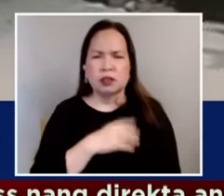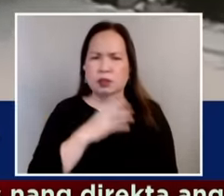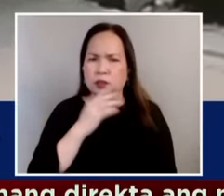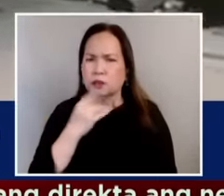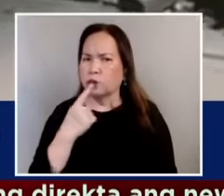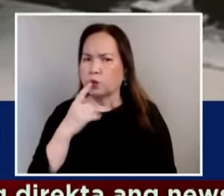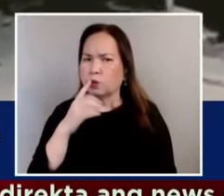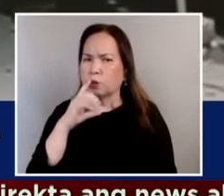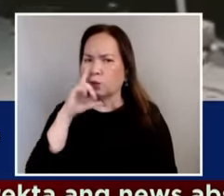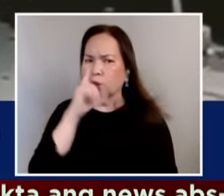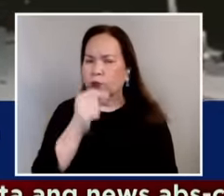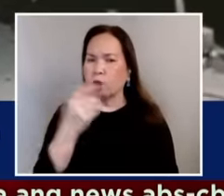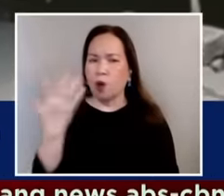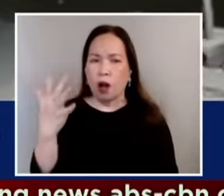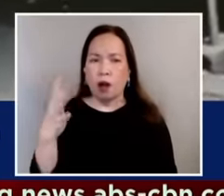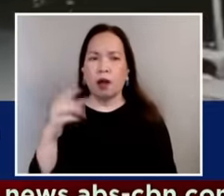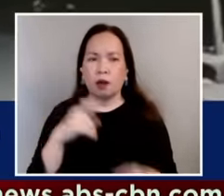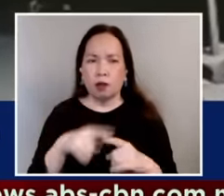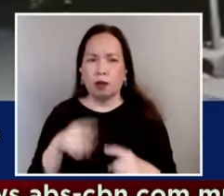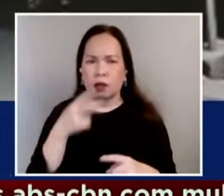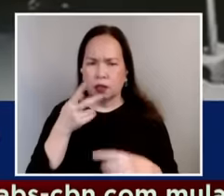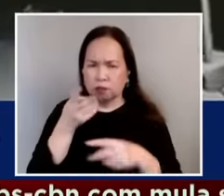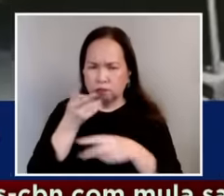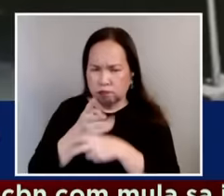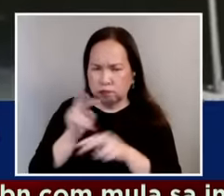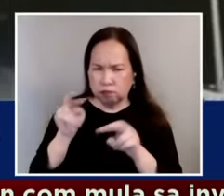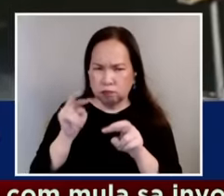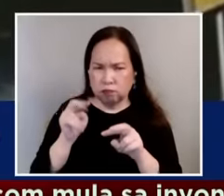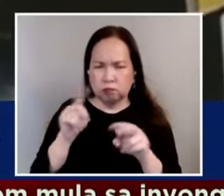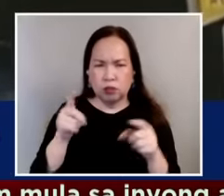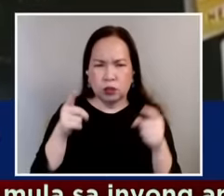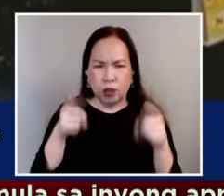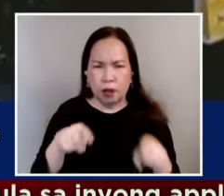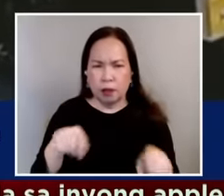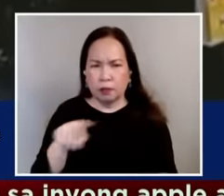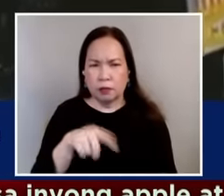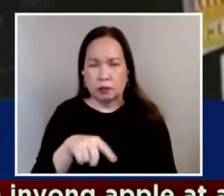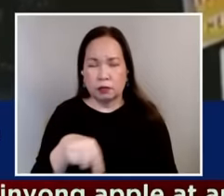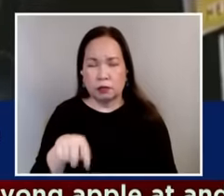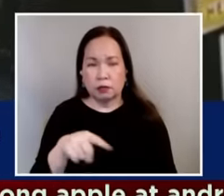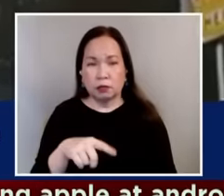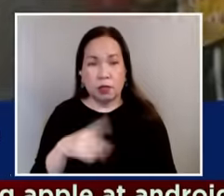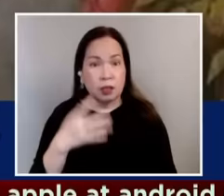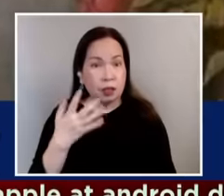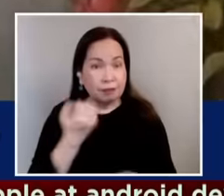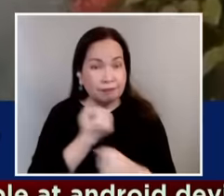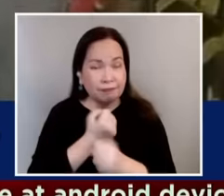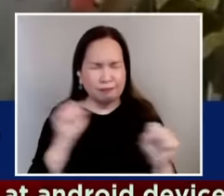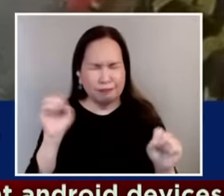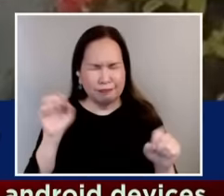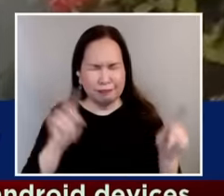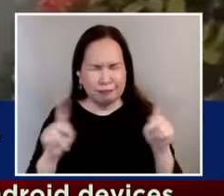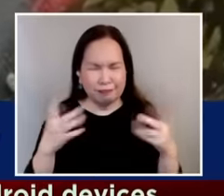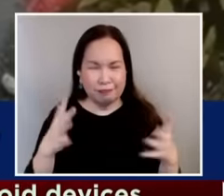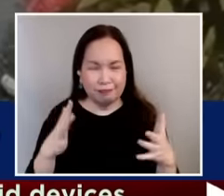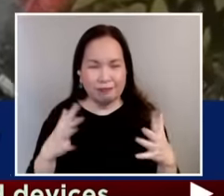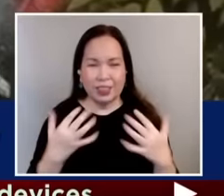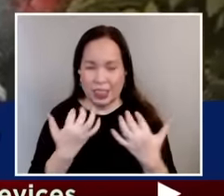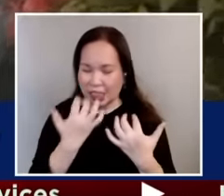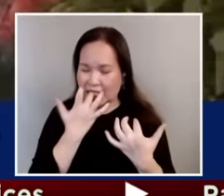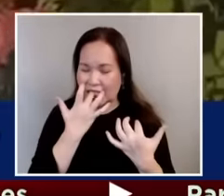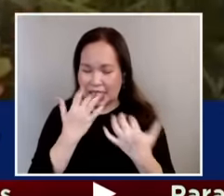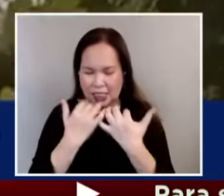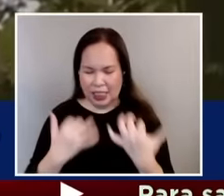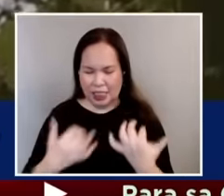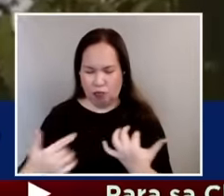ang insidente, nagsasagawa sila ng imbestigasyon. Walang nasaktan habang inaalam na rin ang motibo